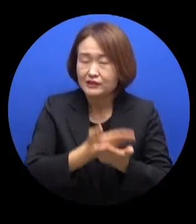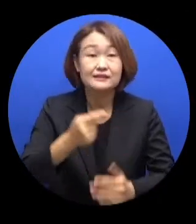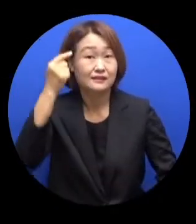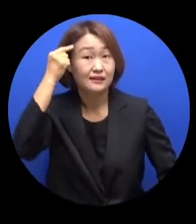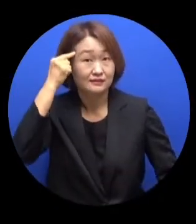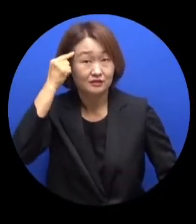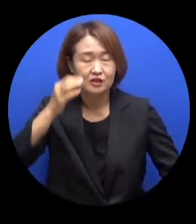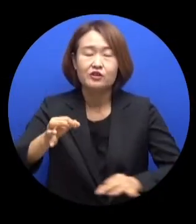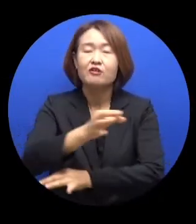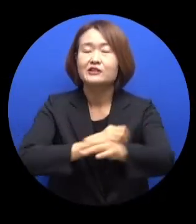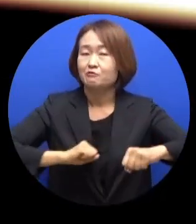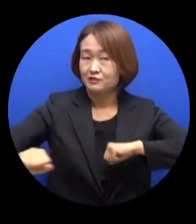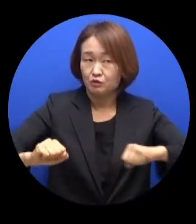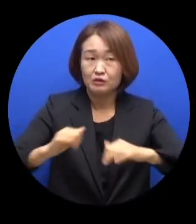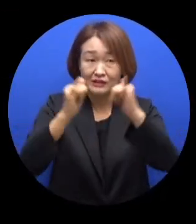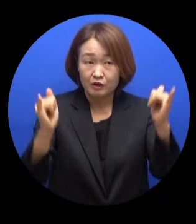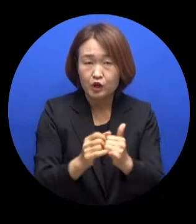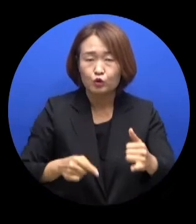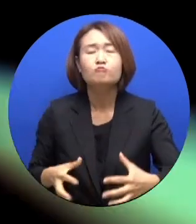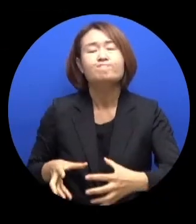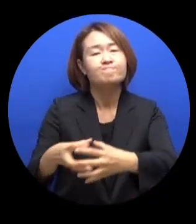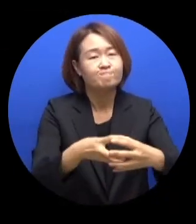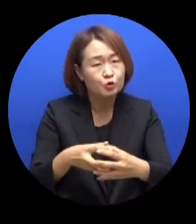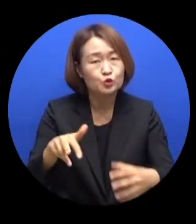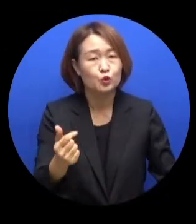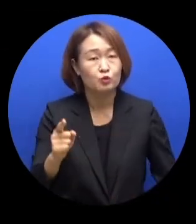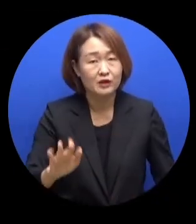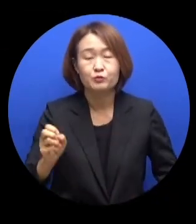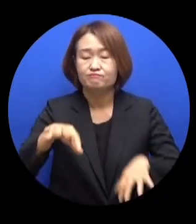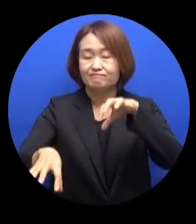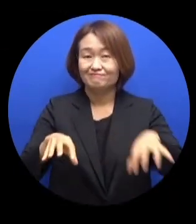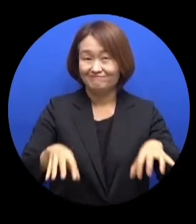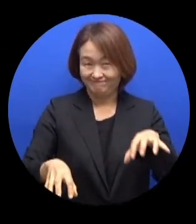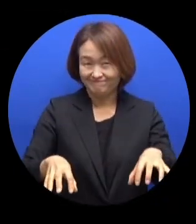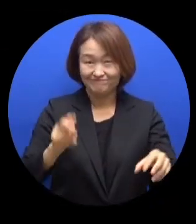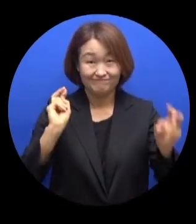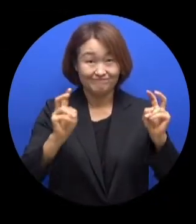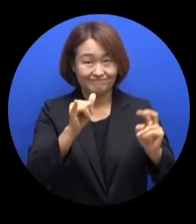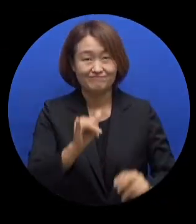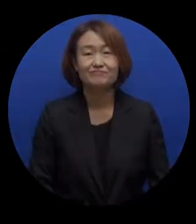경제활동인데요. 사회적 기업, 협동조합, 마을기업 등이 있습니다.